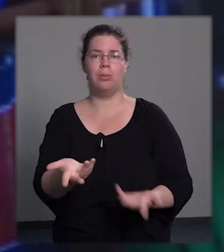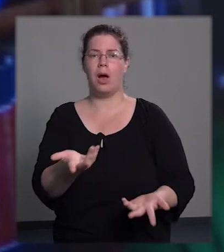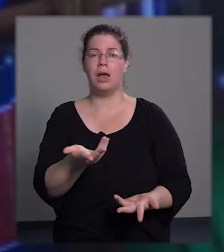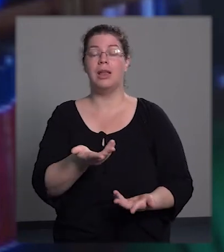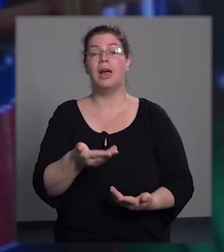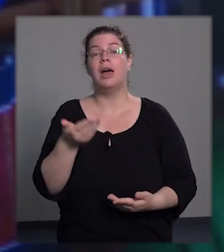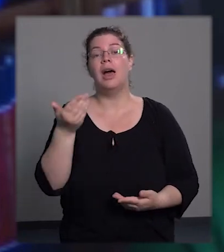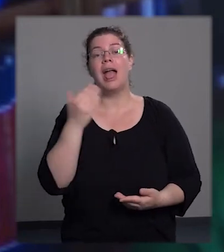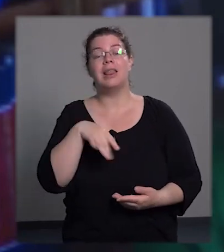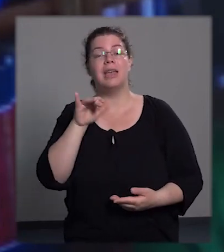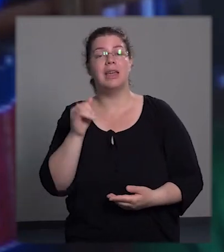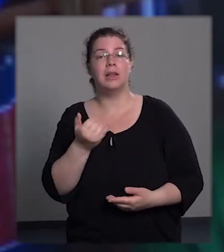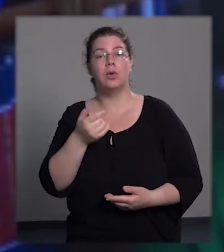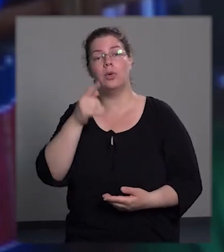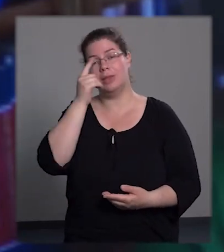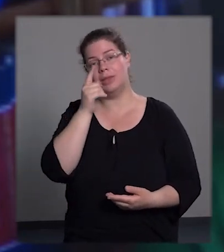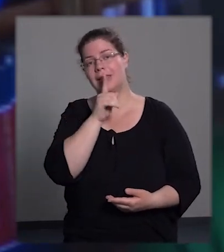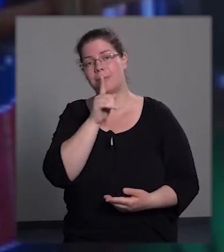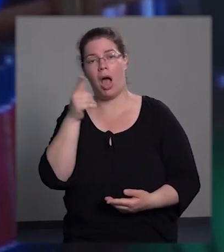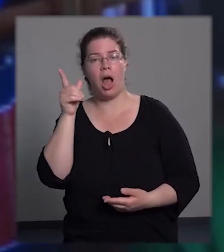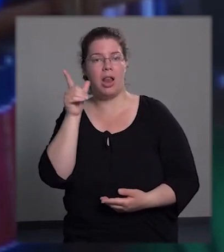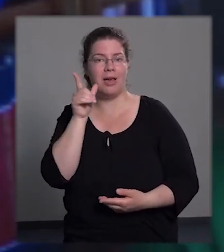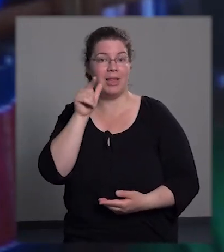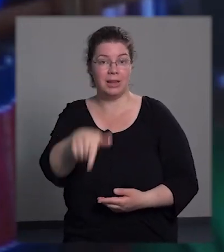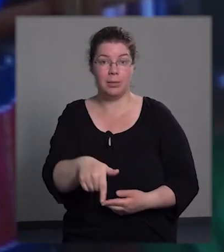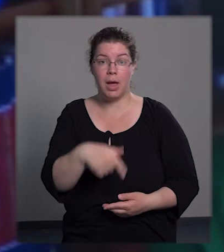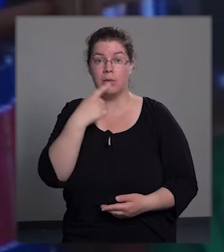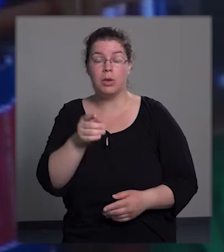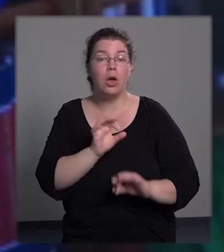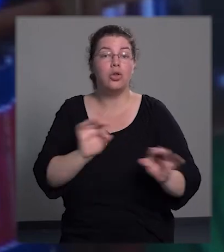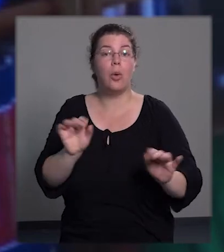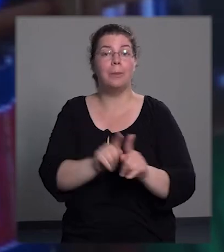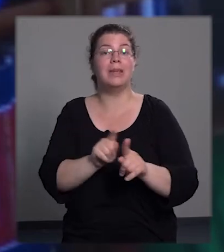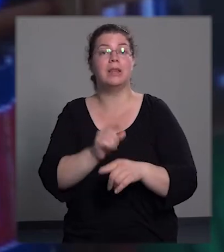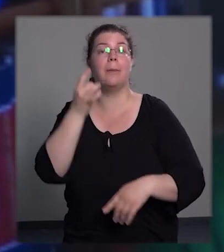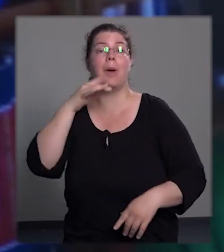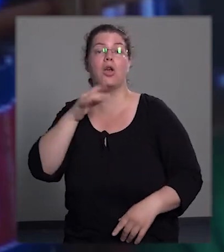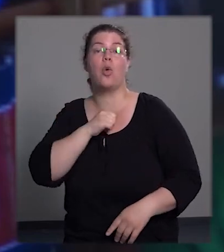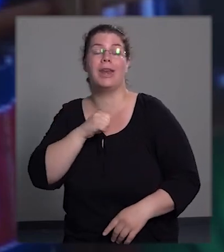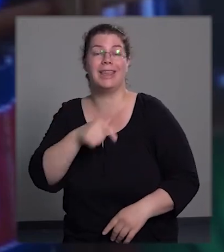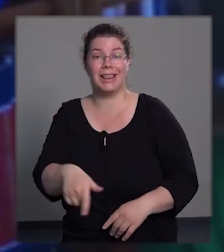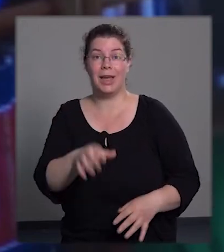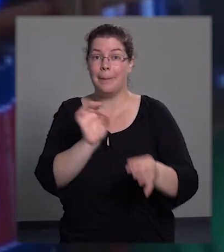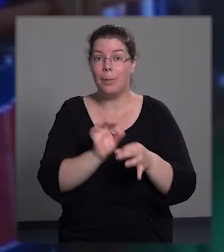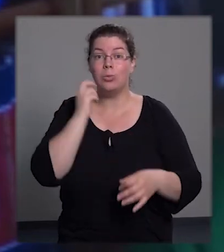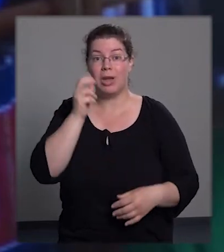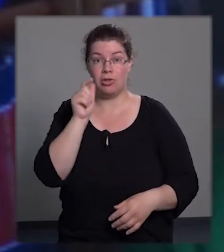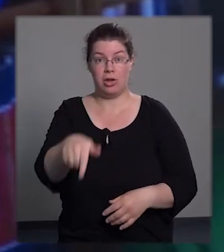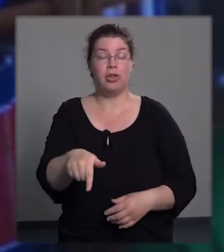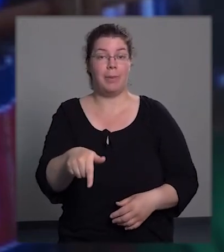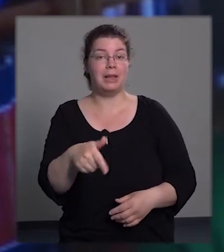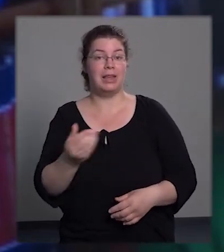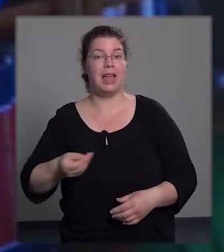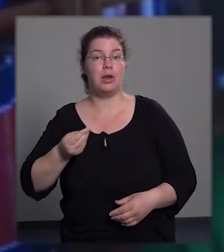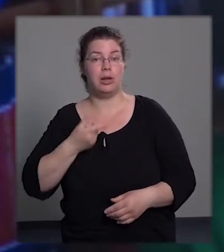Leventéi a szerző azt mondta, hogy jobb, mint Bajor. Jobb, mint Bajor vízi. És ez pont Pesszent Erzsébeti előadásom volt, amikor